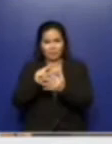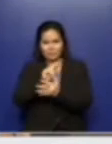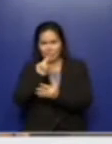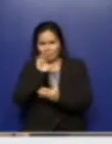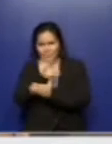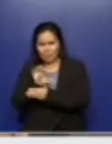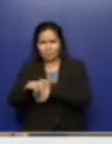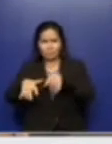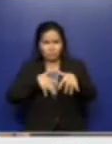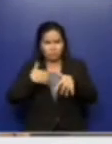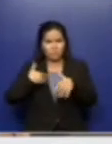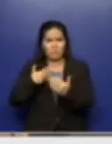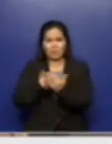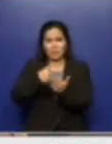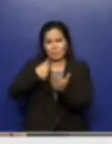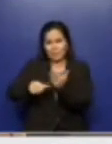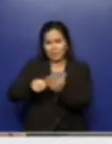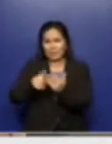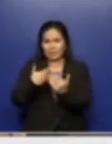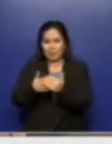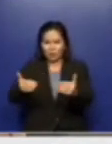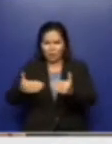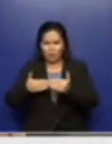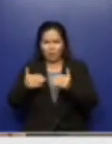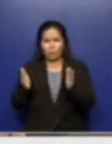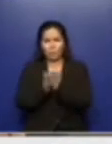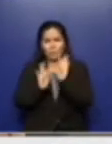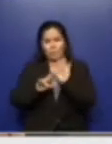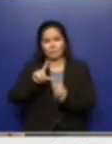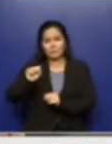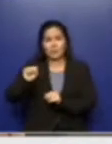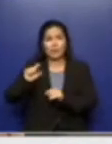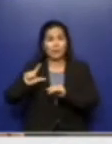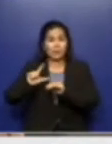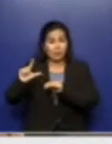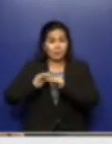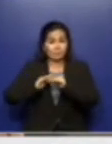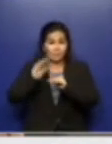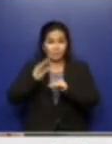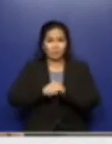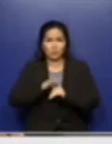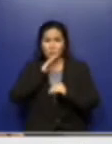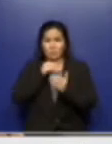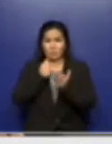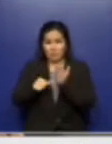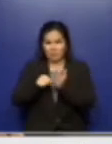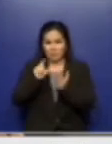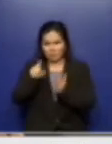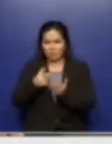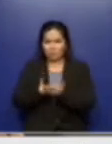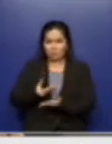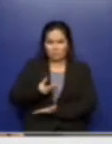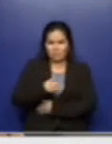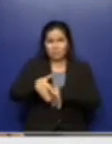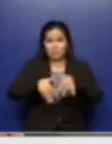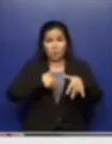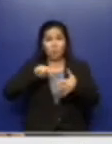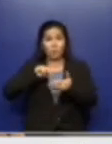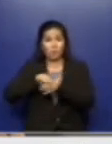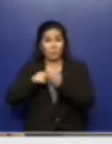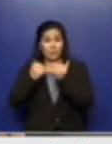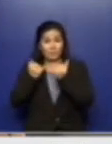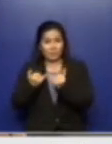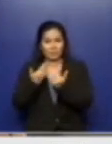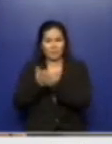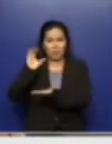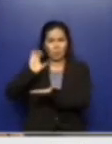มีการจัดเก็บภาษีไปแล้วหลายแสนล้านบาทซึ่งถ้าเกิดภาษีในส่วนเนี้ยต้องคืนให้กับชาวบ้านเนี่ยนะรัฐบาลก็จะมีปัญหาเกี่ยวกับงบ